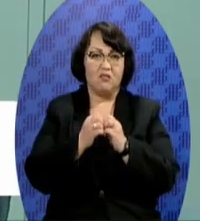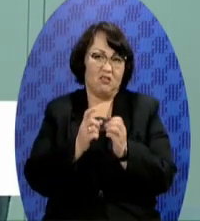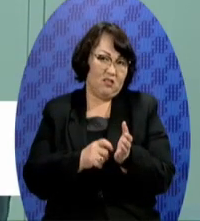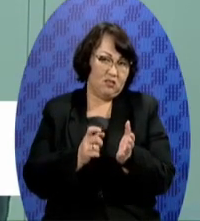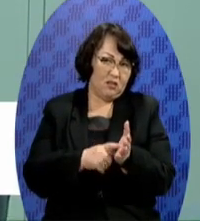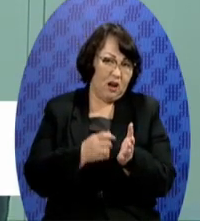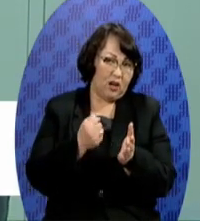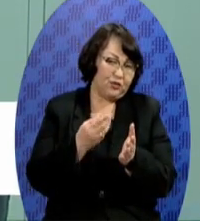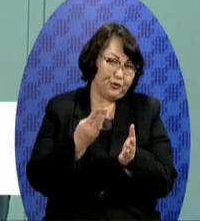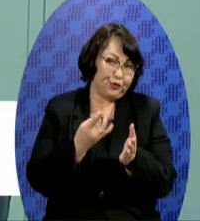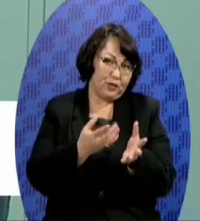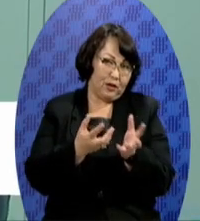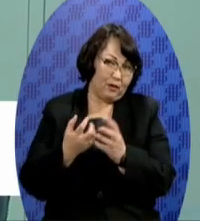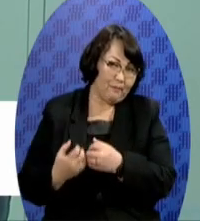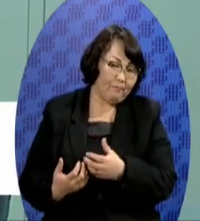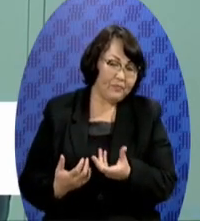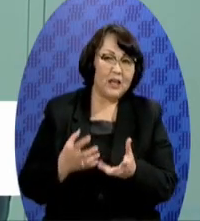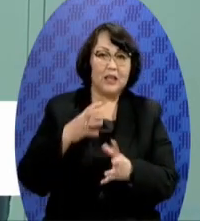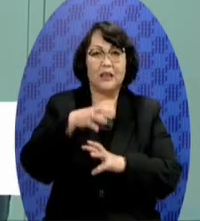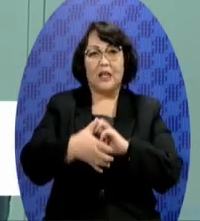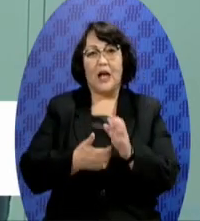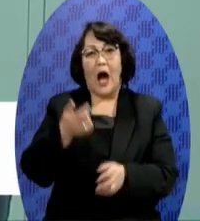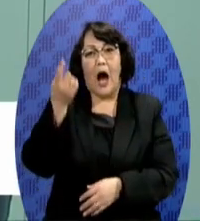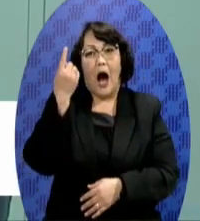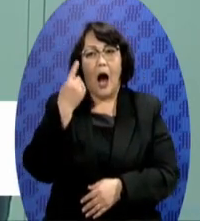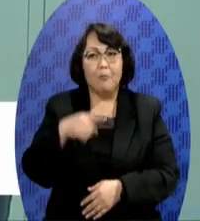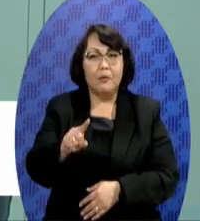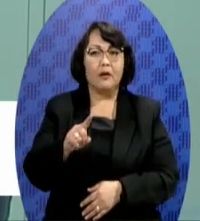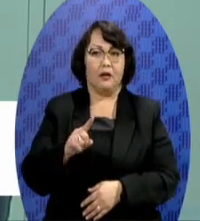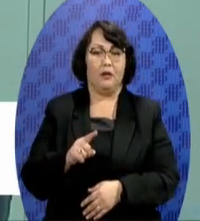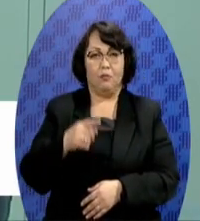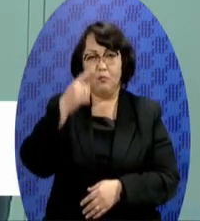хөрөнгөтэй чинээтэй хүнэл Монголын эко хүнсийг